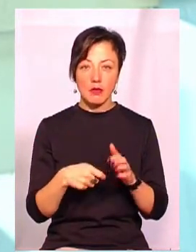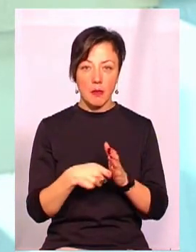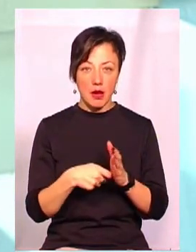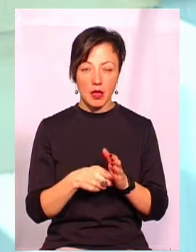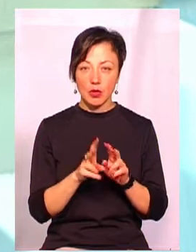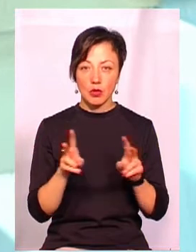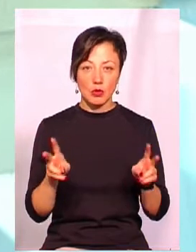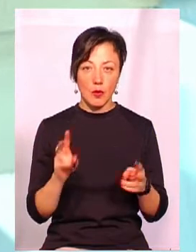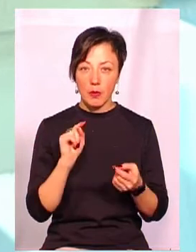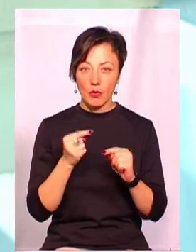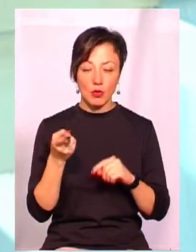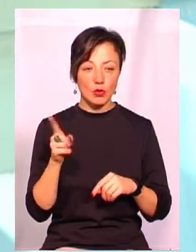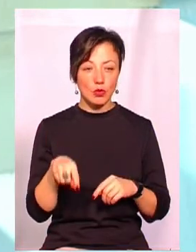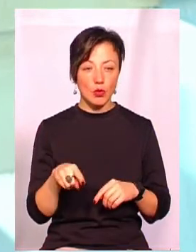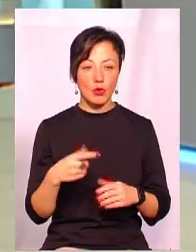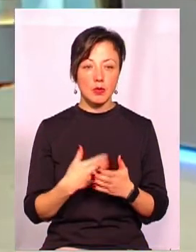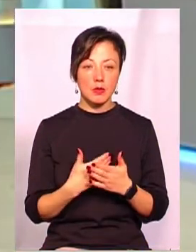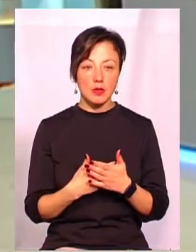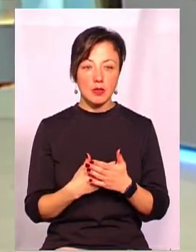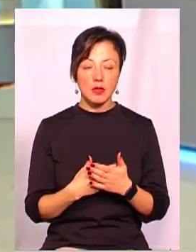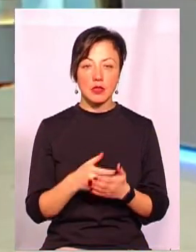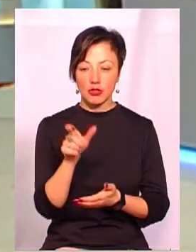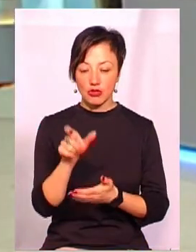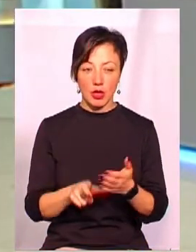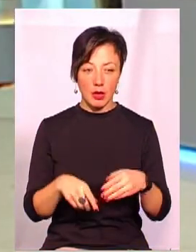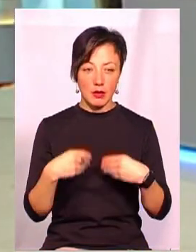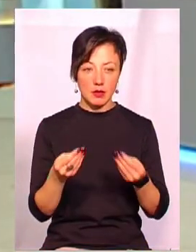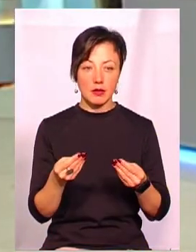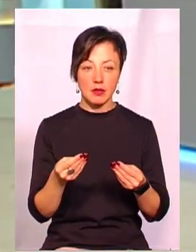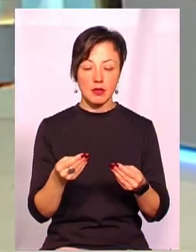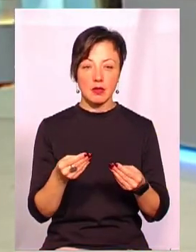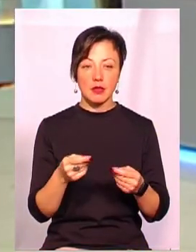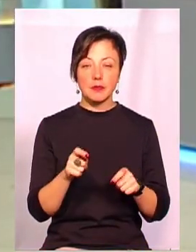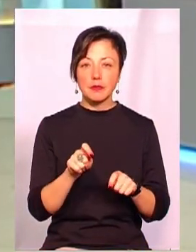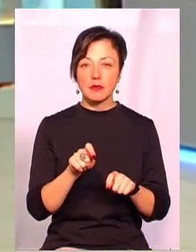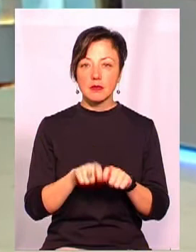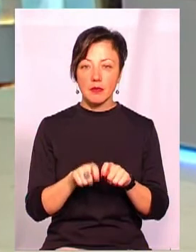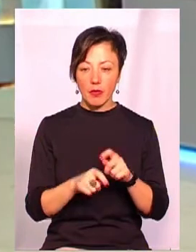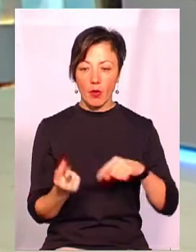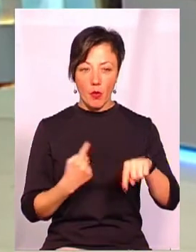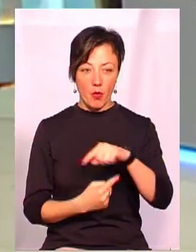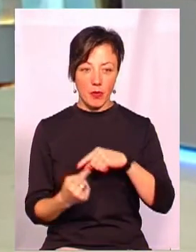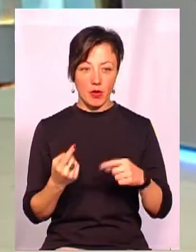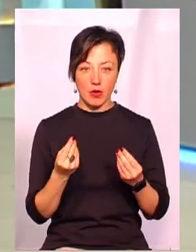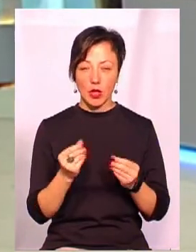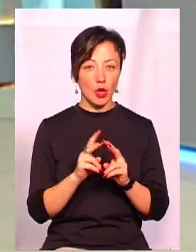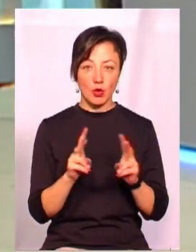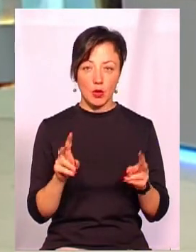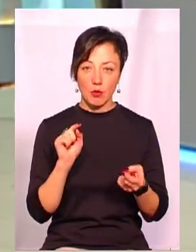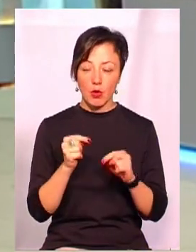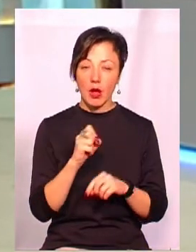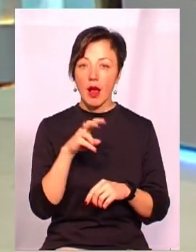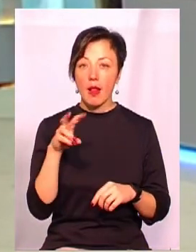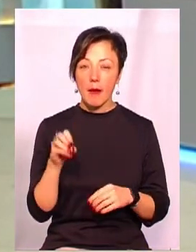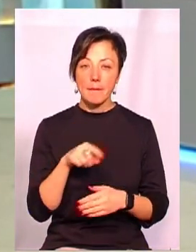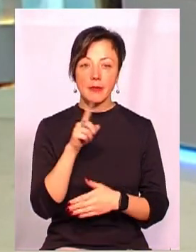апаратів, ніхто не проти того, аби, скажімо, вибити чек і контролювали обіг. Ніхто цього не проти. Але